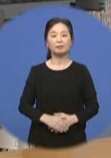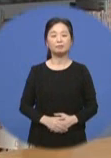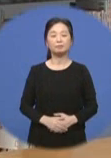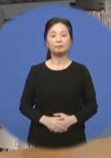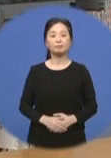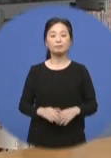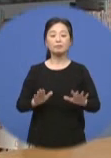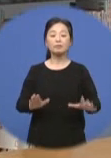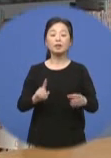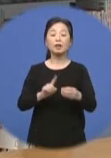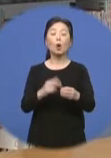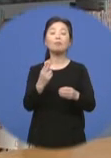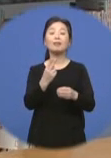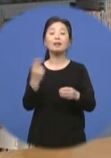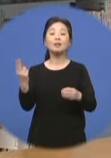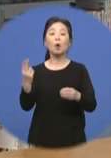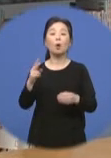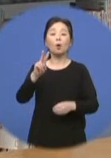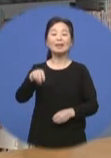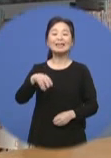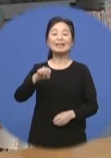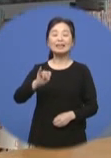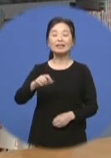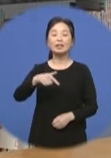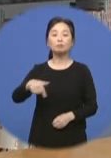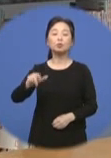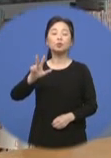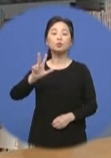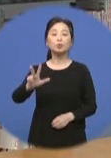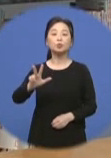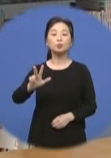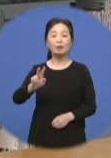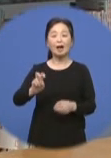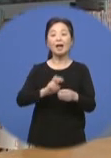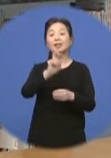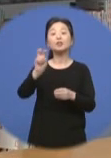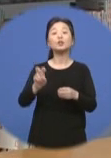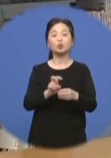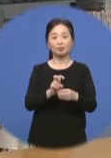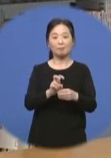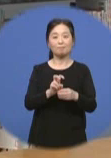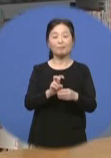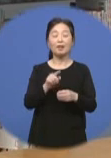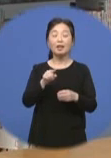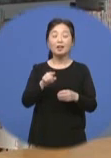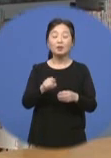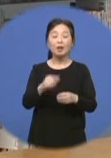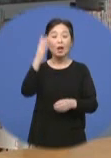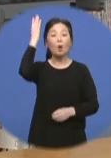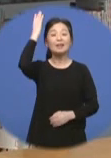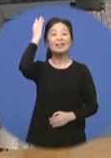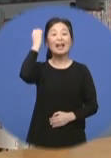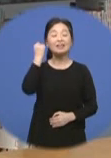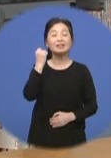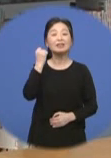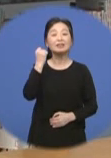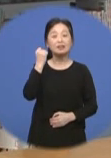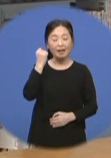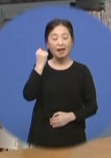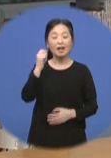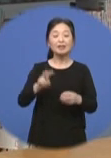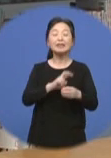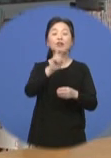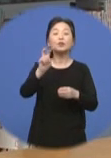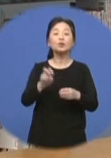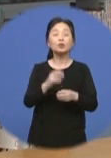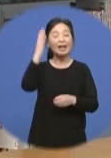今年度リーブルは20周年を迎えることができました。で、それを記念いたしまして20周年記念